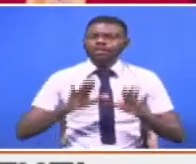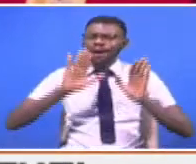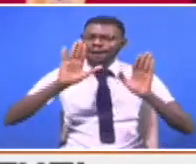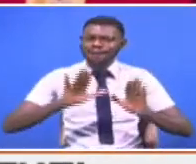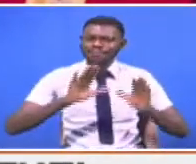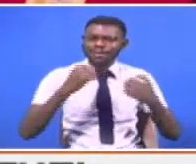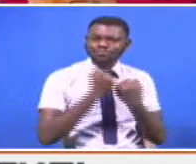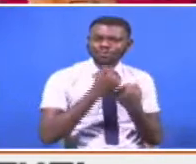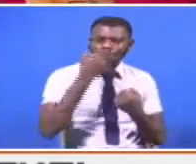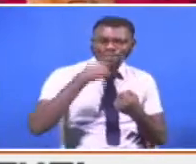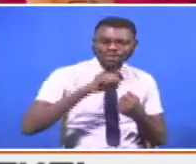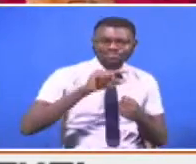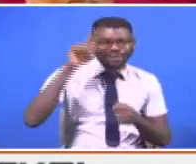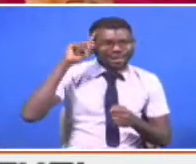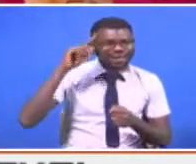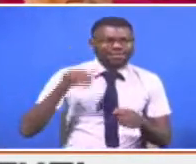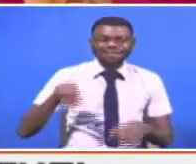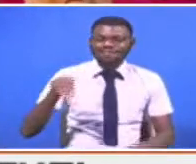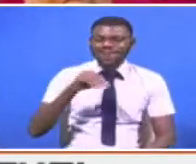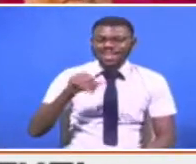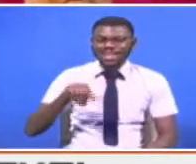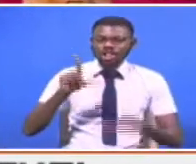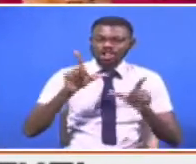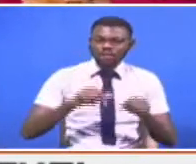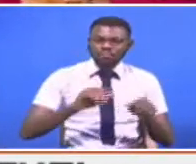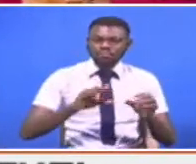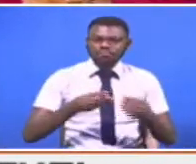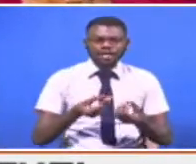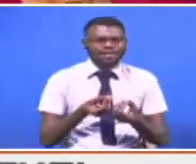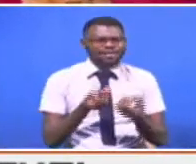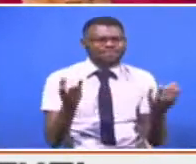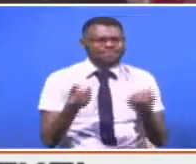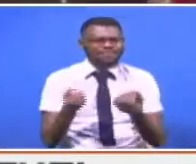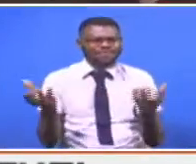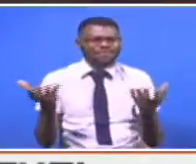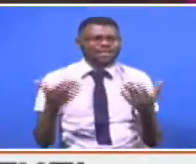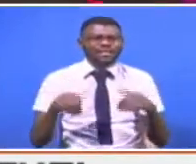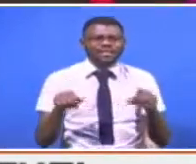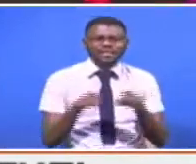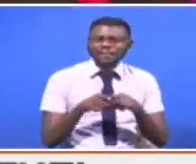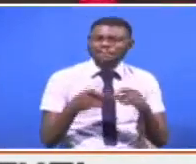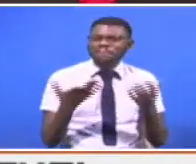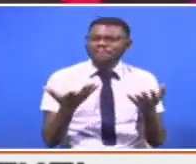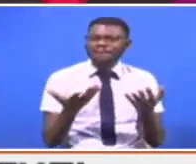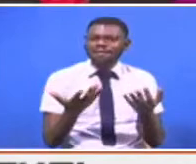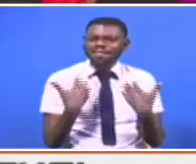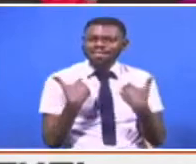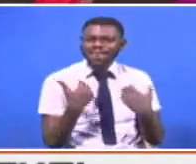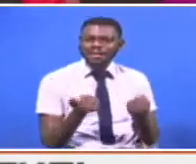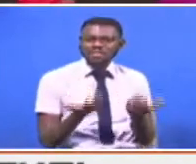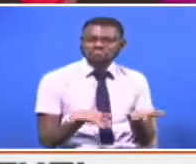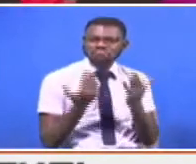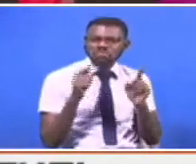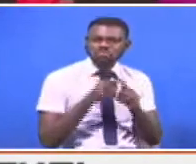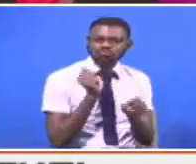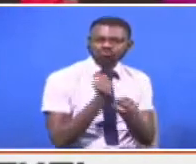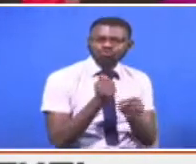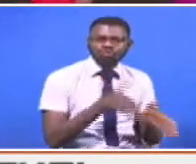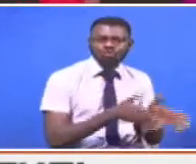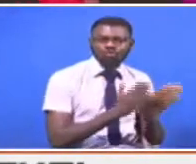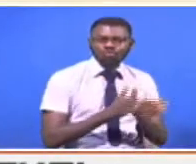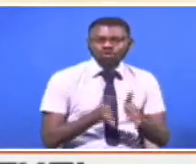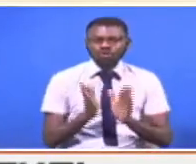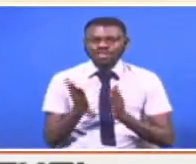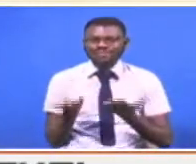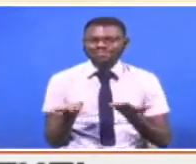serikali ikiwemo mbolea ya bei nafuu kwa wakulima, kuboresha kwa huduma za afya pamoja na utengenezaji wa nafasi za kazi. Mimi